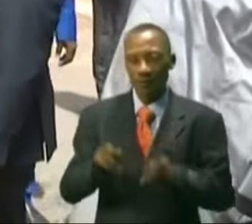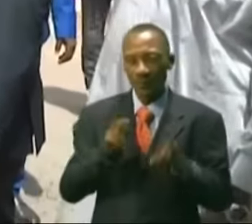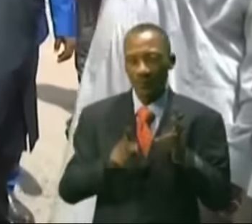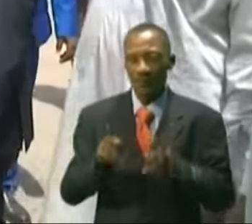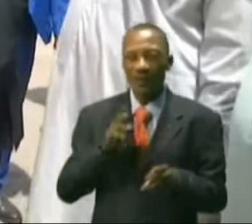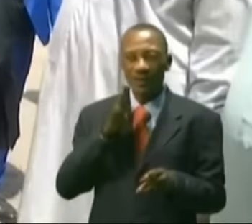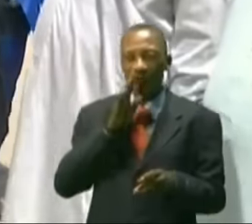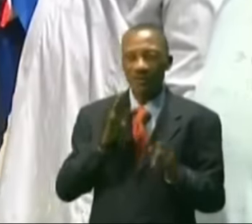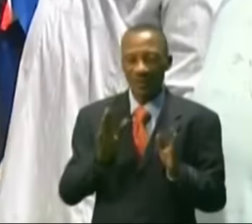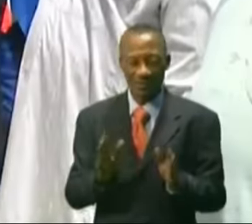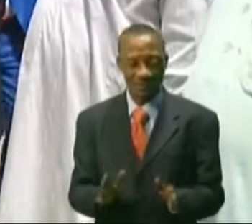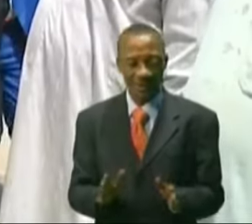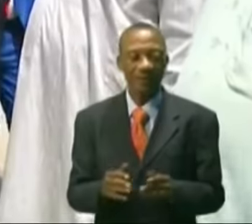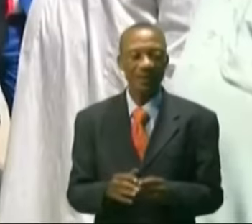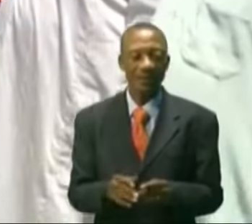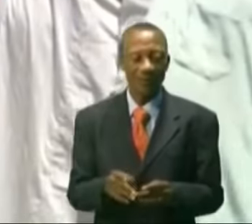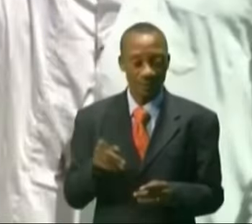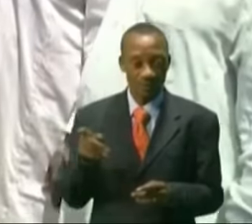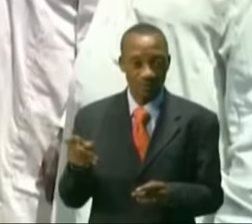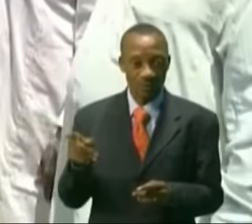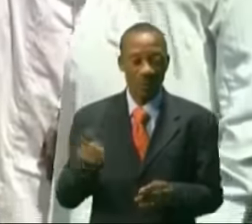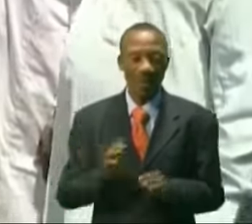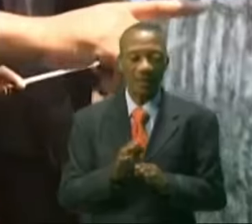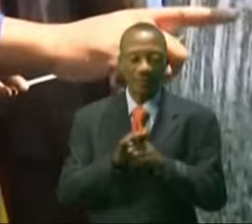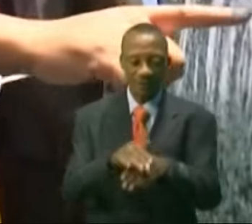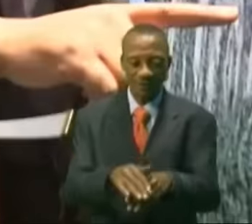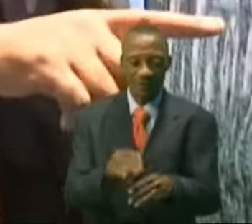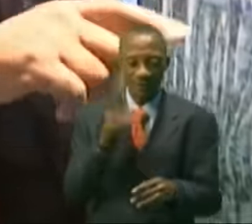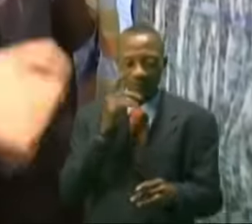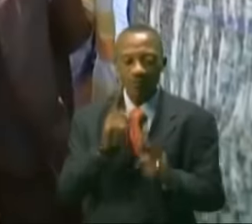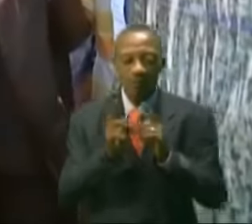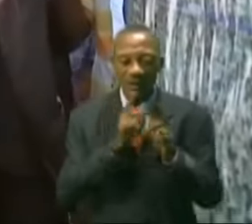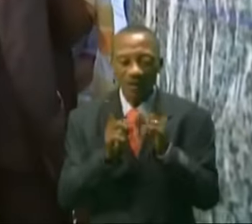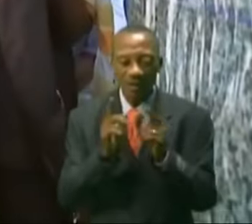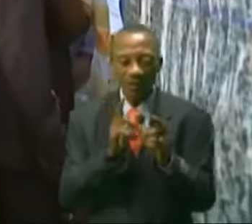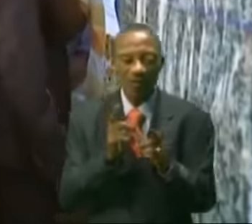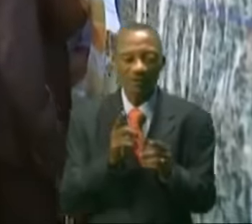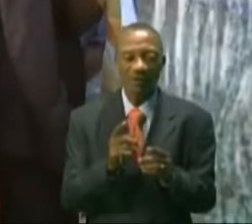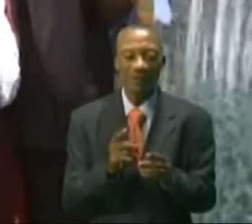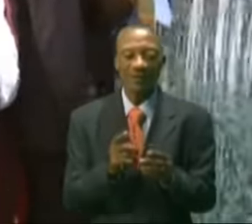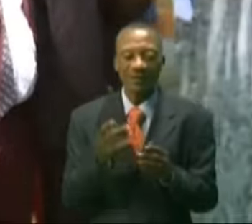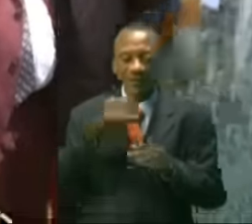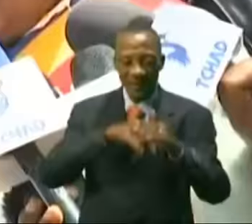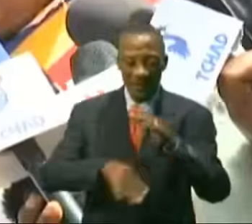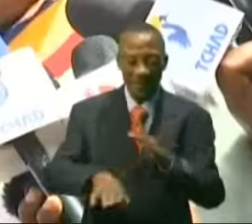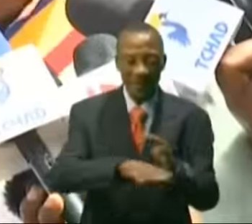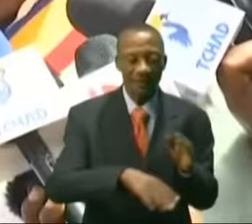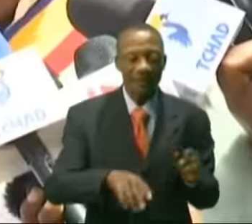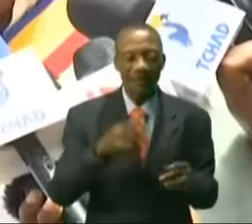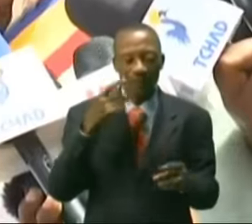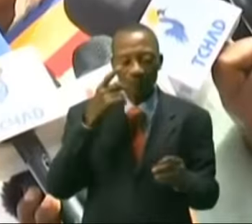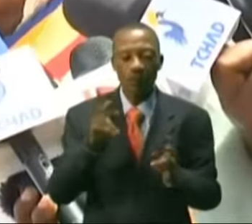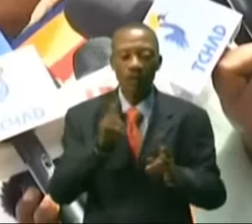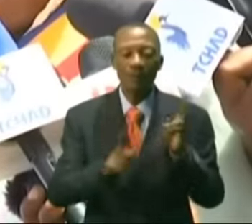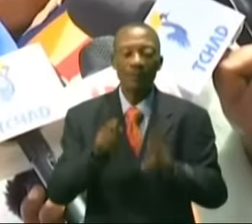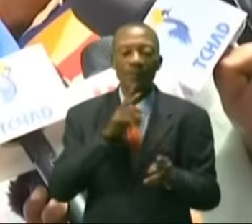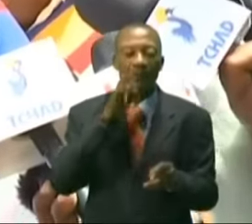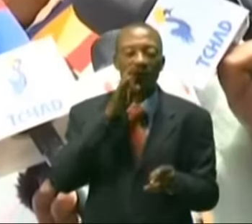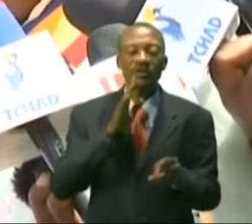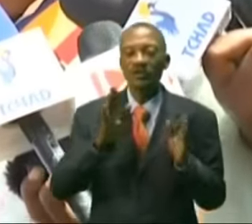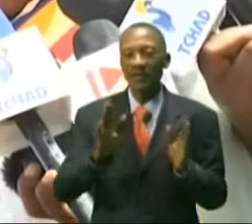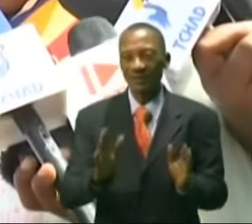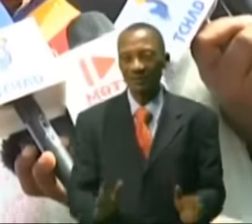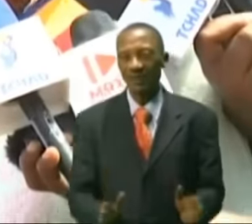la consolidation de la paix, au dialogue interne et au retour à l'ordre constitutionnel au Tchad. Au moment du